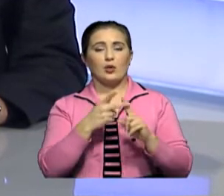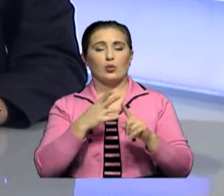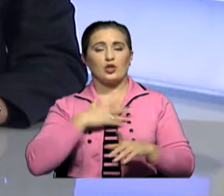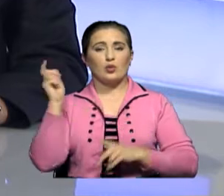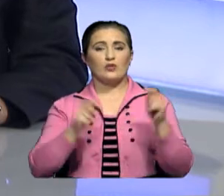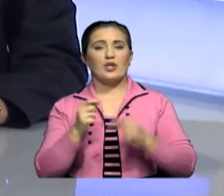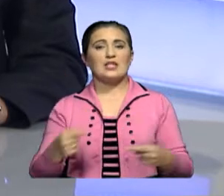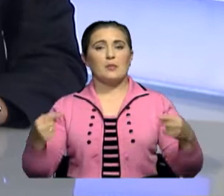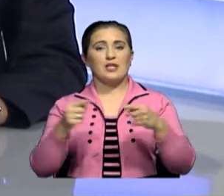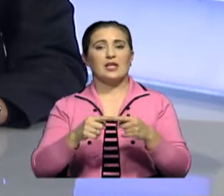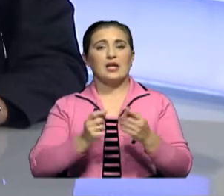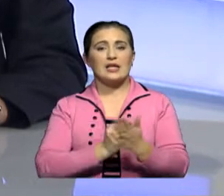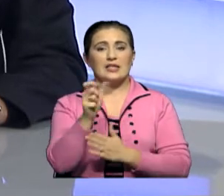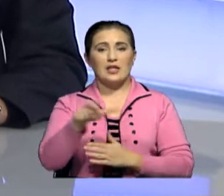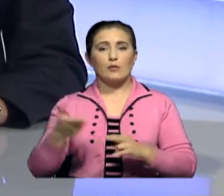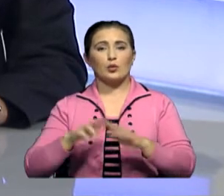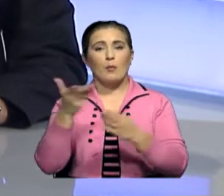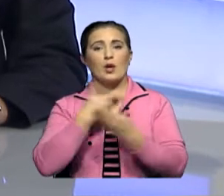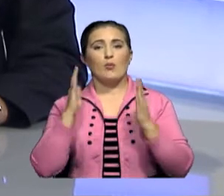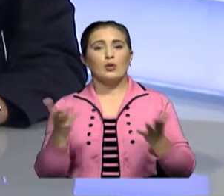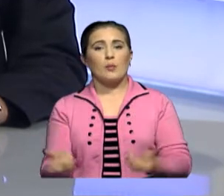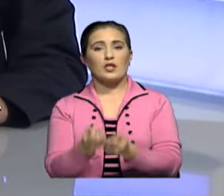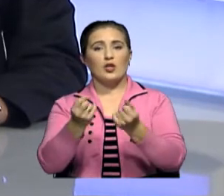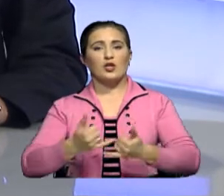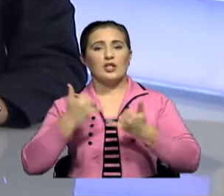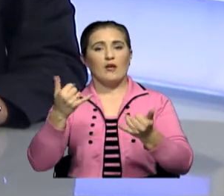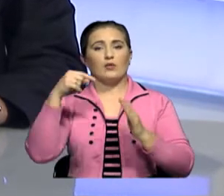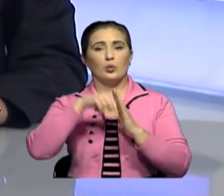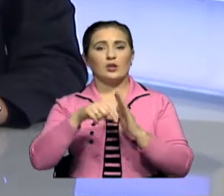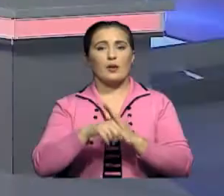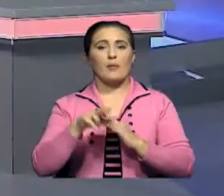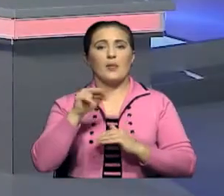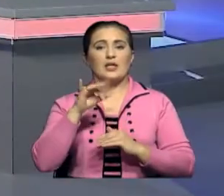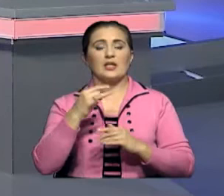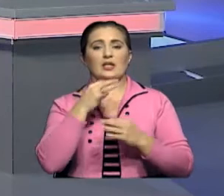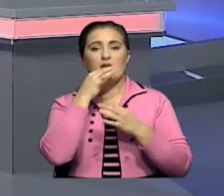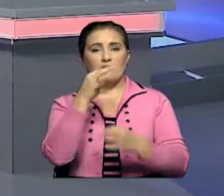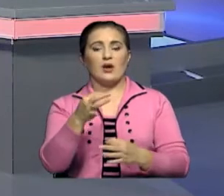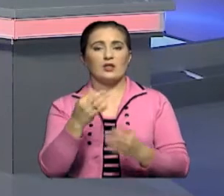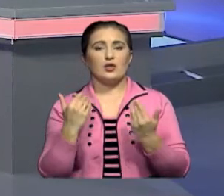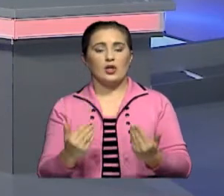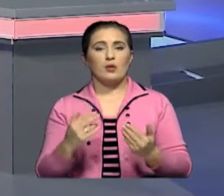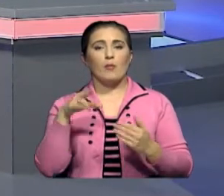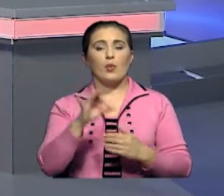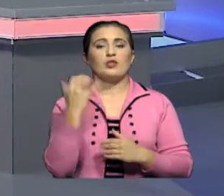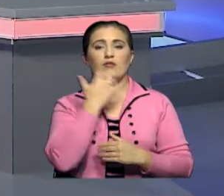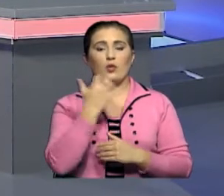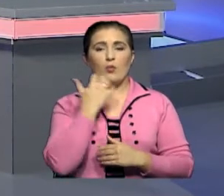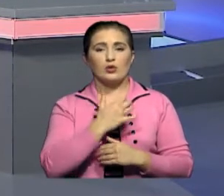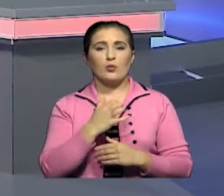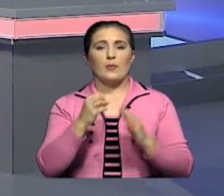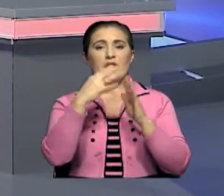определила кандидатов которых мы будем поддерживать на внутрипартийной я могу их назвать по симферопольскому